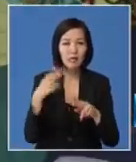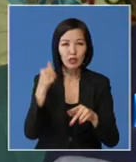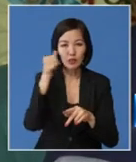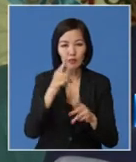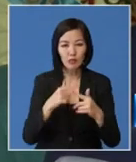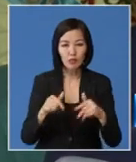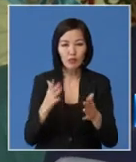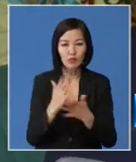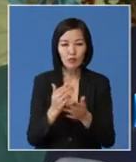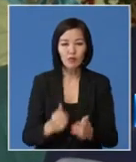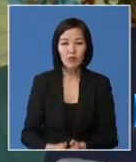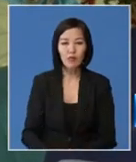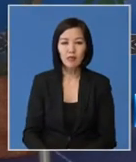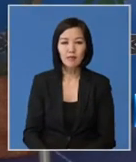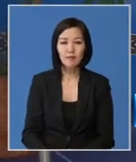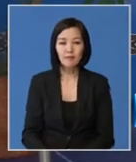орайластырды.